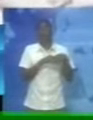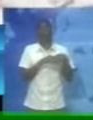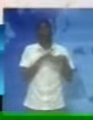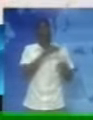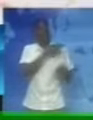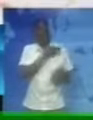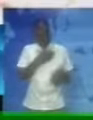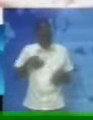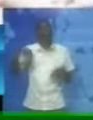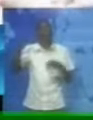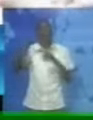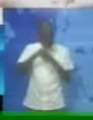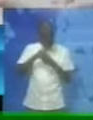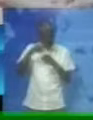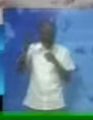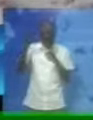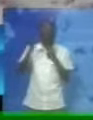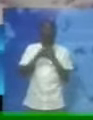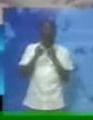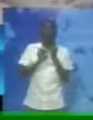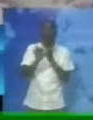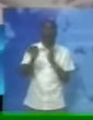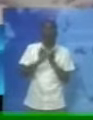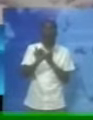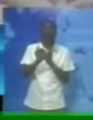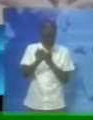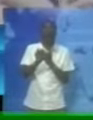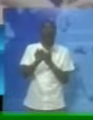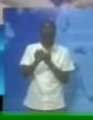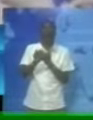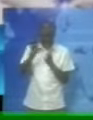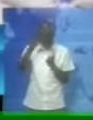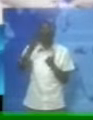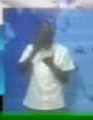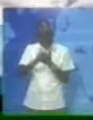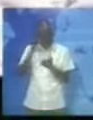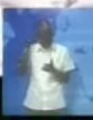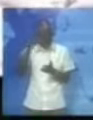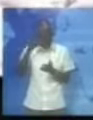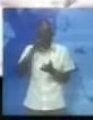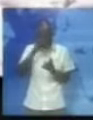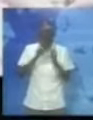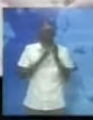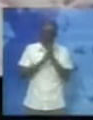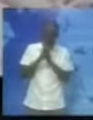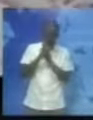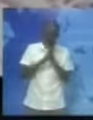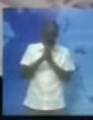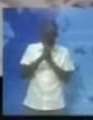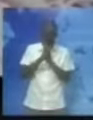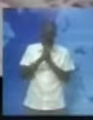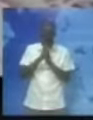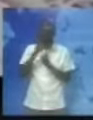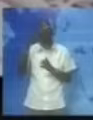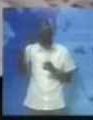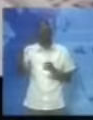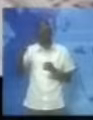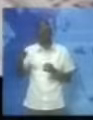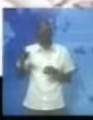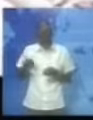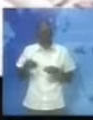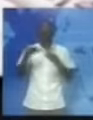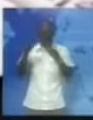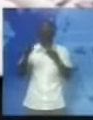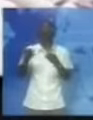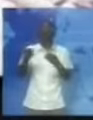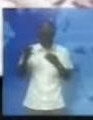Et dans le deuxième compte, il tire celles qui sont intéressées au motif que ce